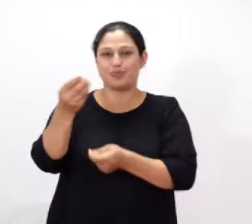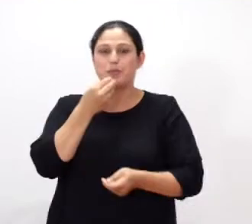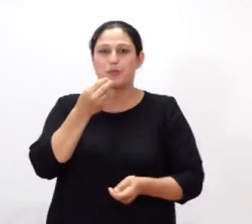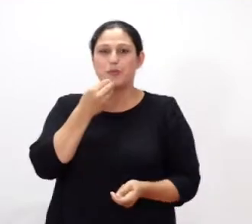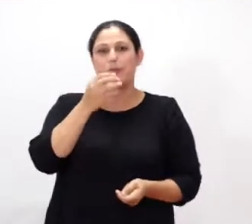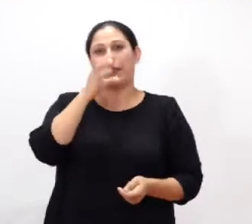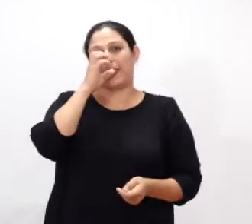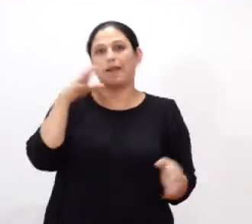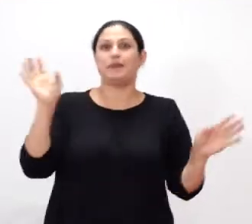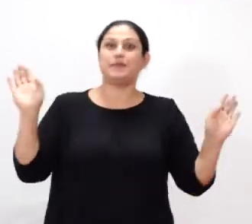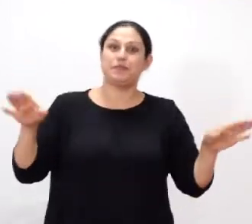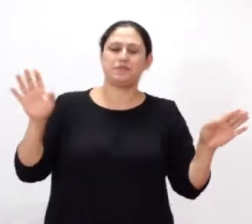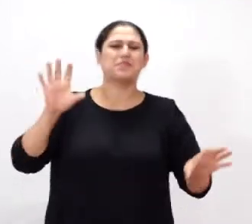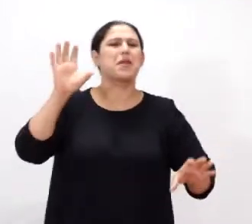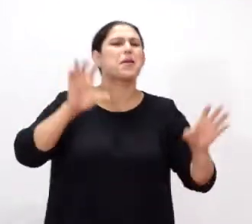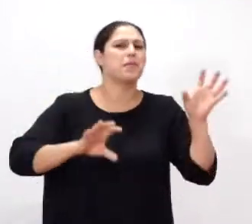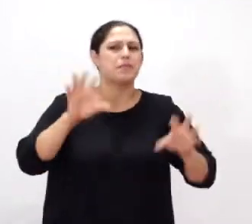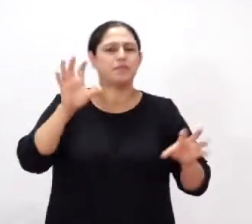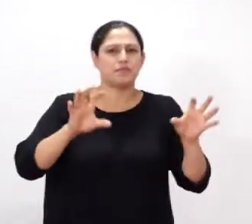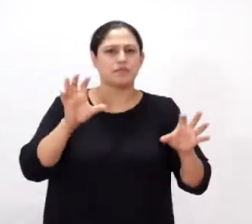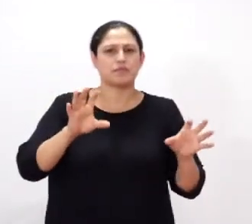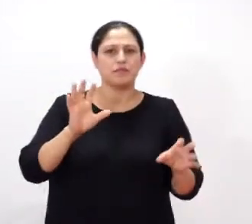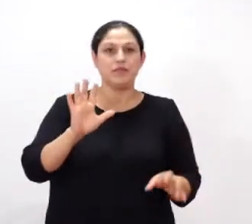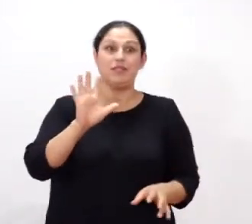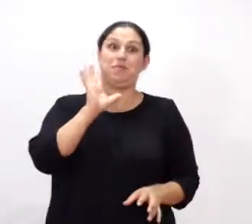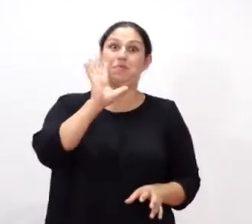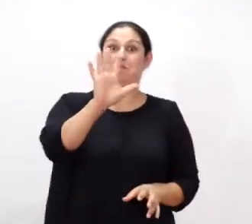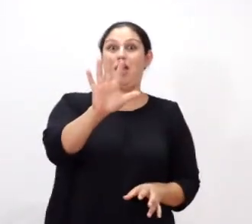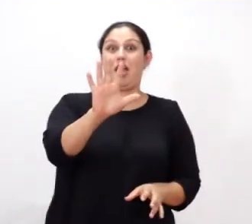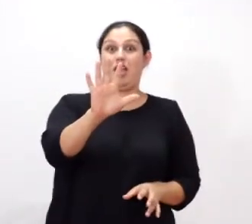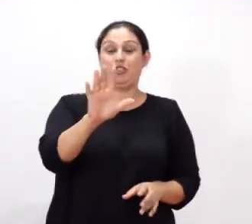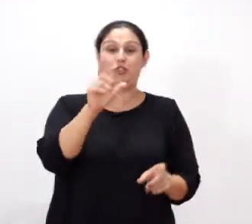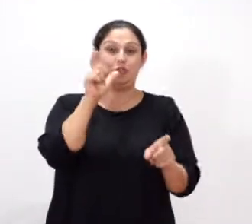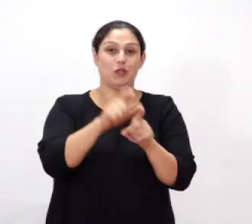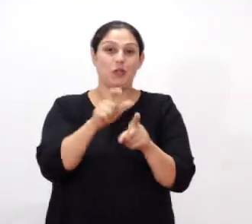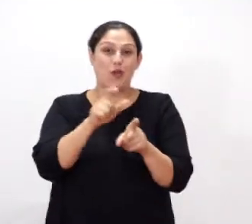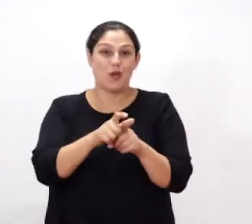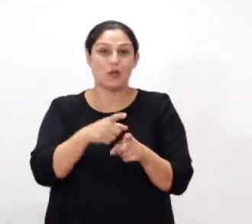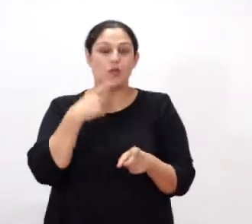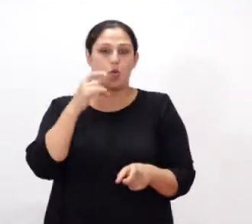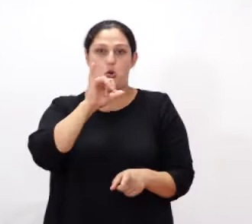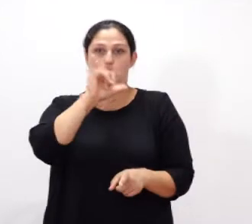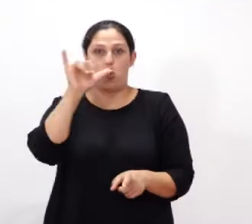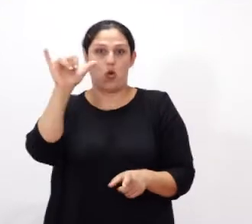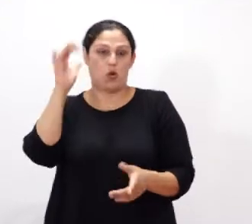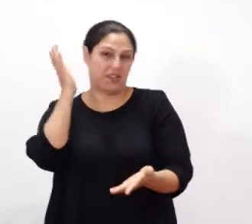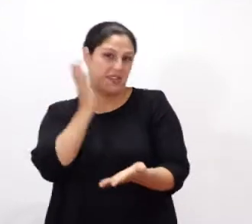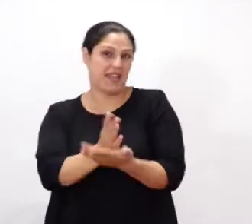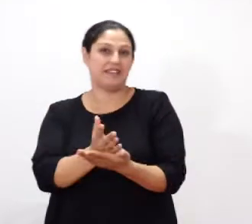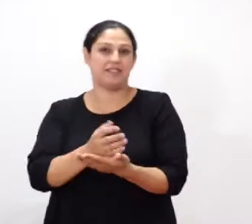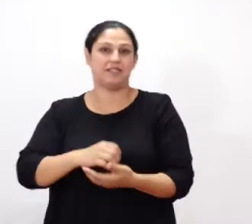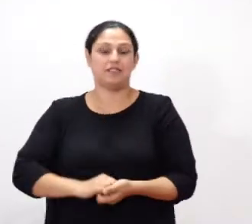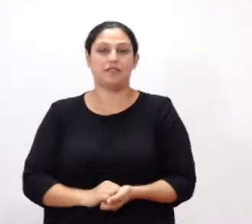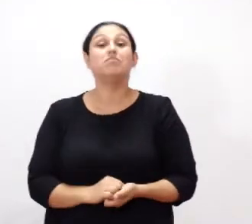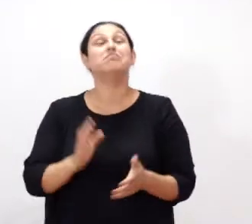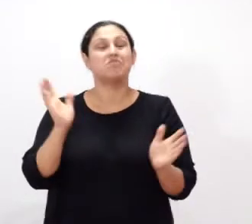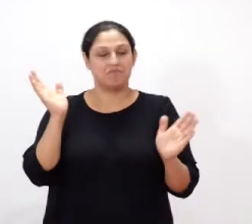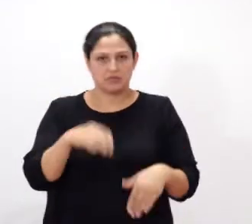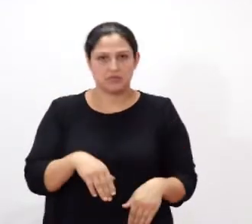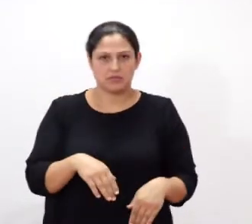اه پنده یک بارا 5 کلمه گفتی که حرفی ا دارد